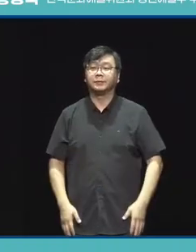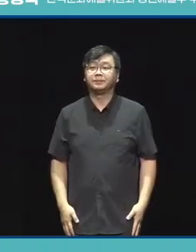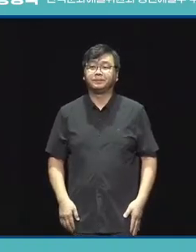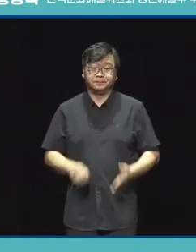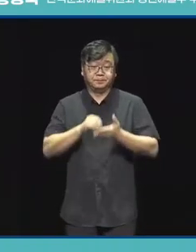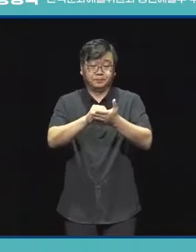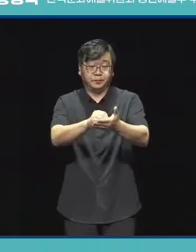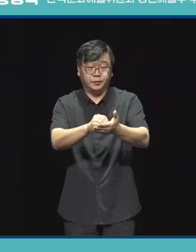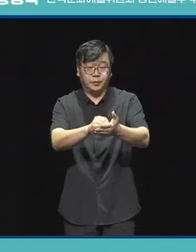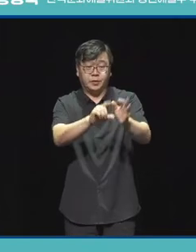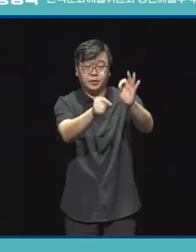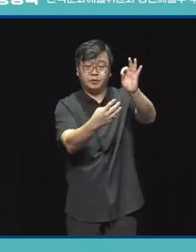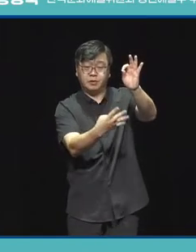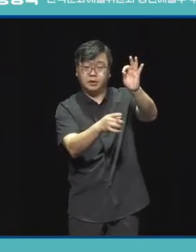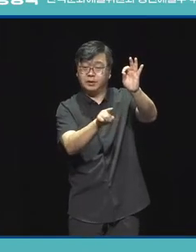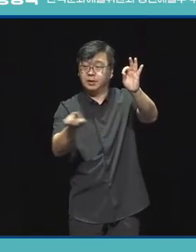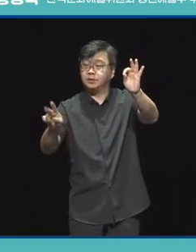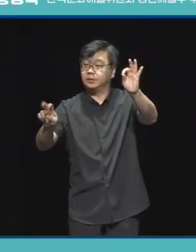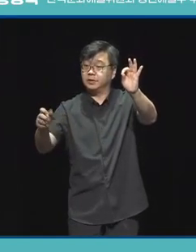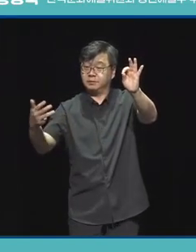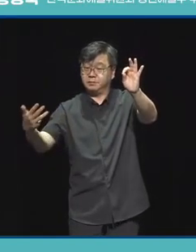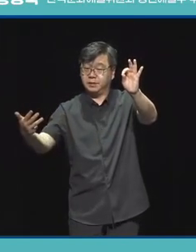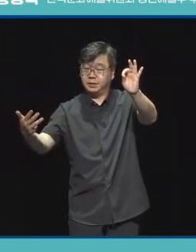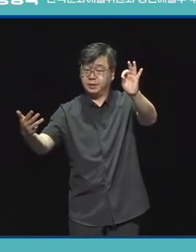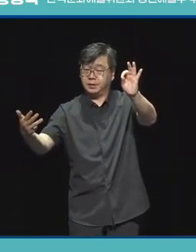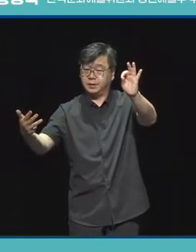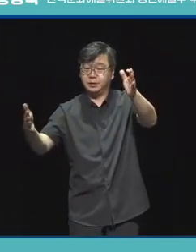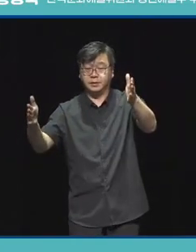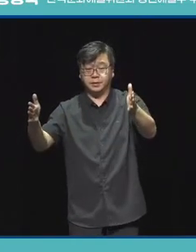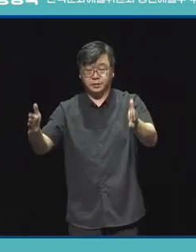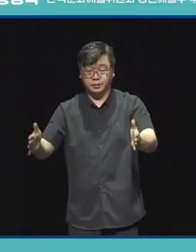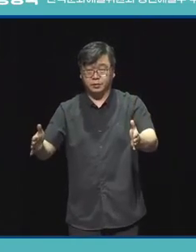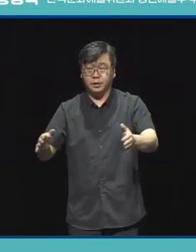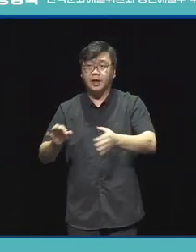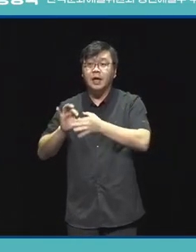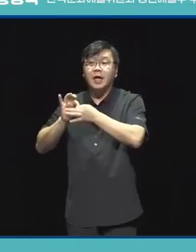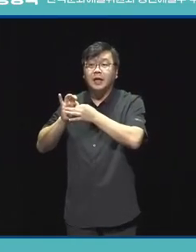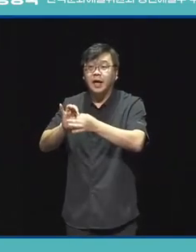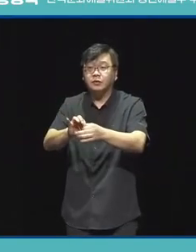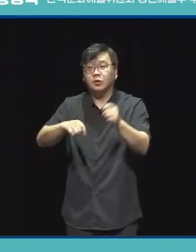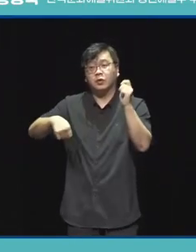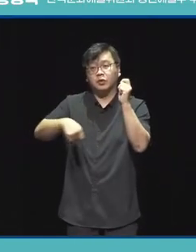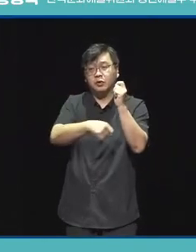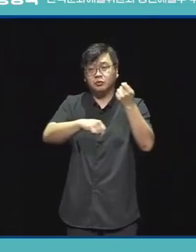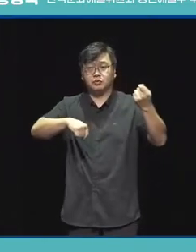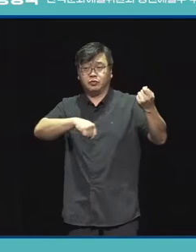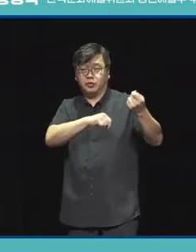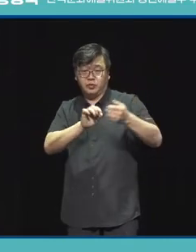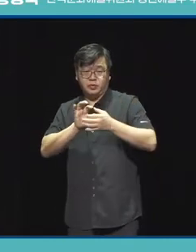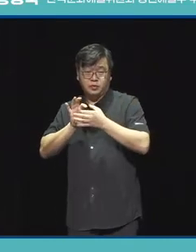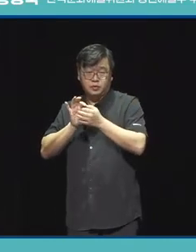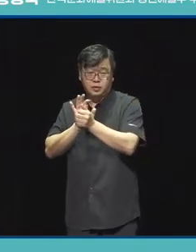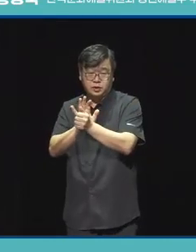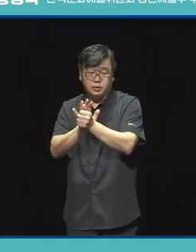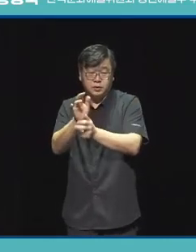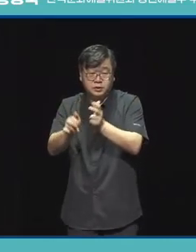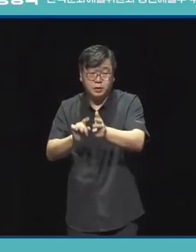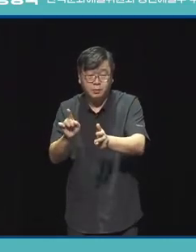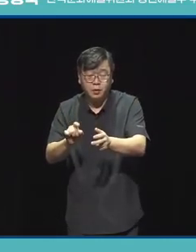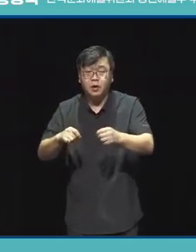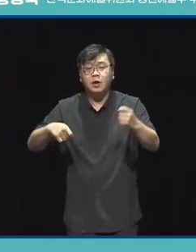신청기간은 10월 4일부터 10월 28일까지 진행이 되고요 지소견주 지원 사업은 연주 단체를